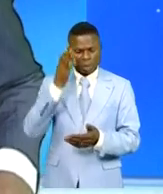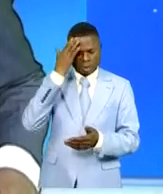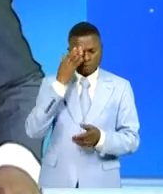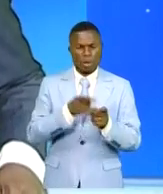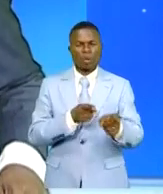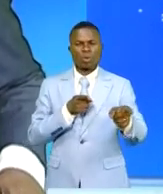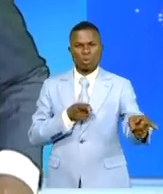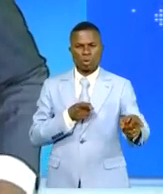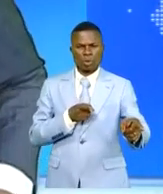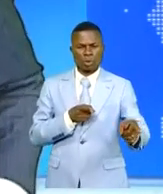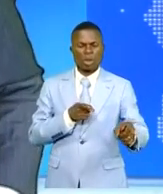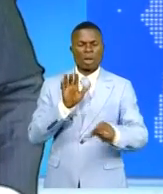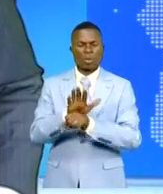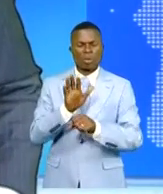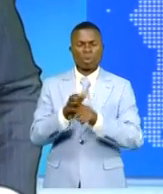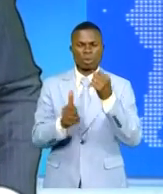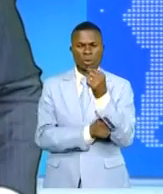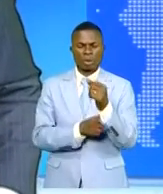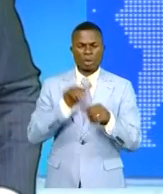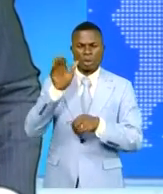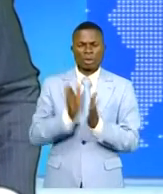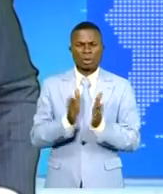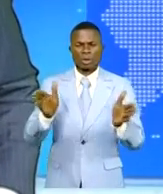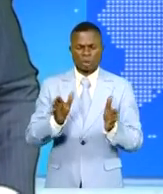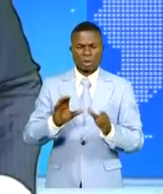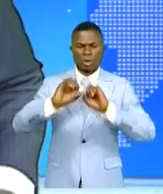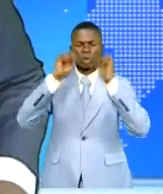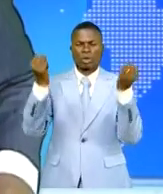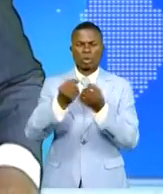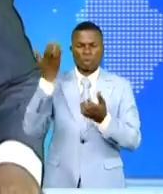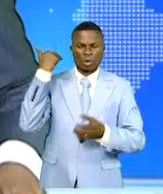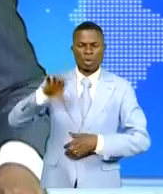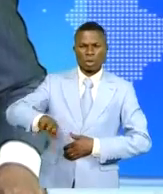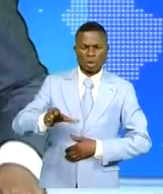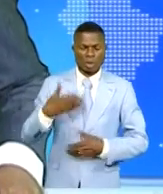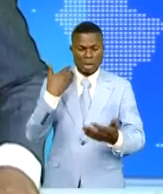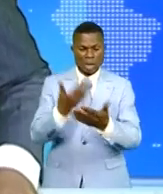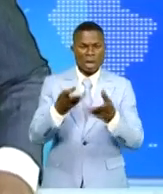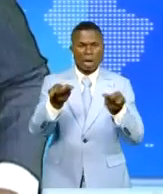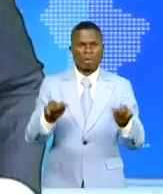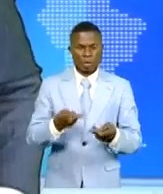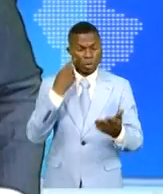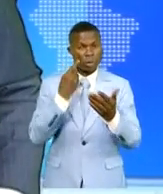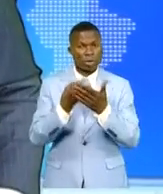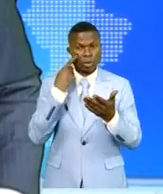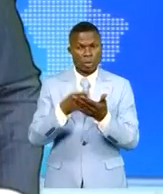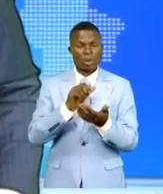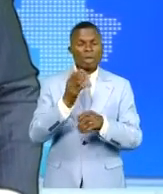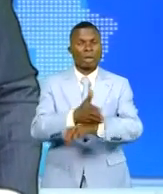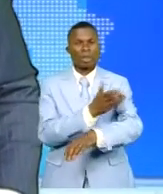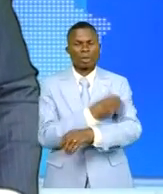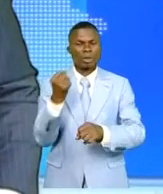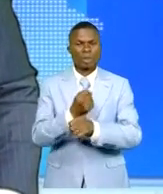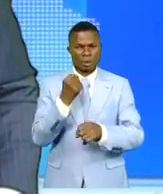une fréquence beaucoup plus élevée. Le directeur général de la régie des eaux, Clément Moubia, est arrivé sur place pour constater l'évolution